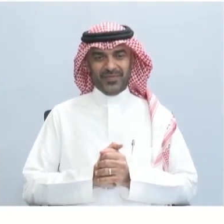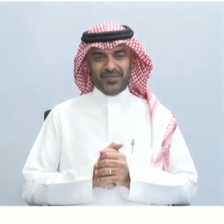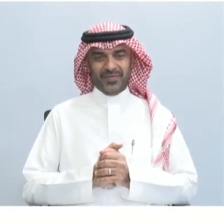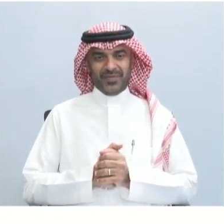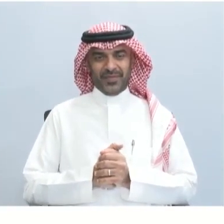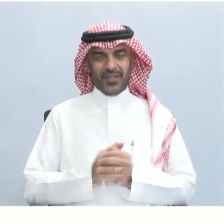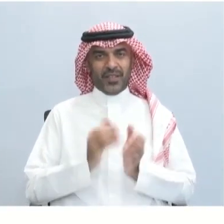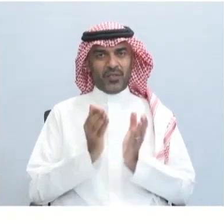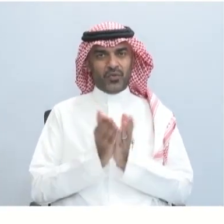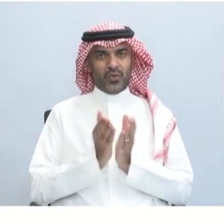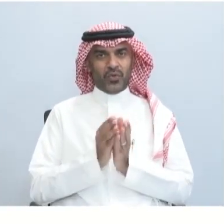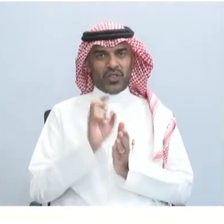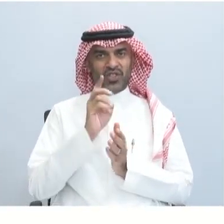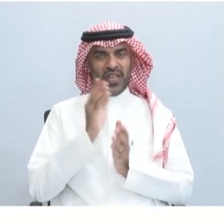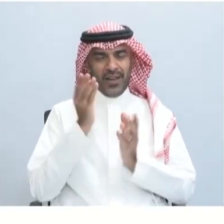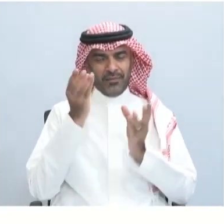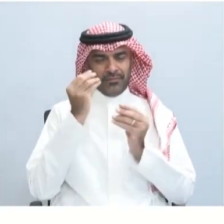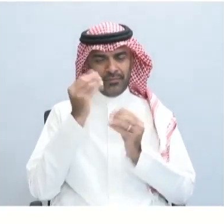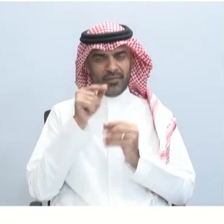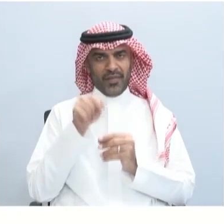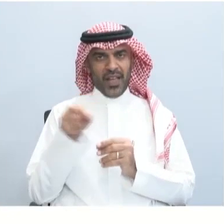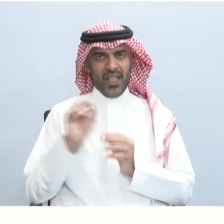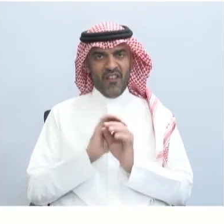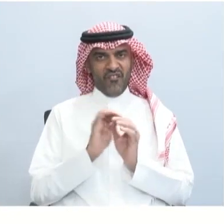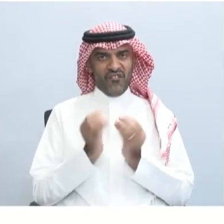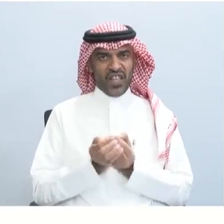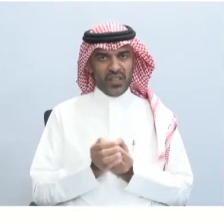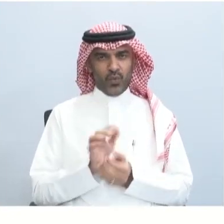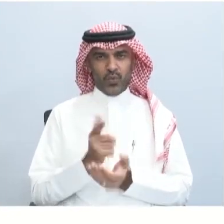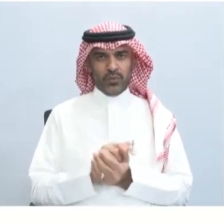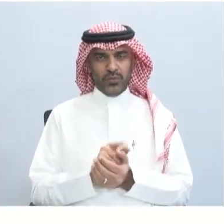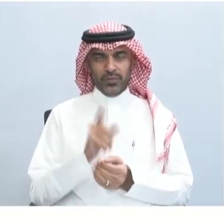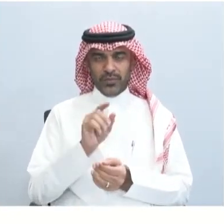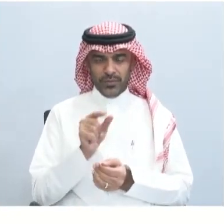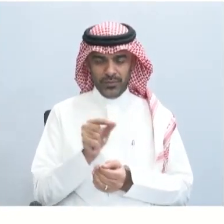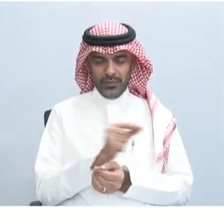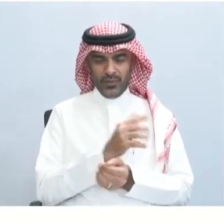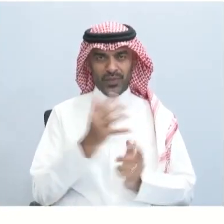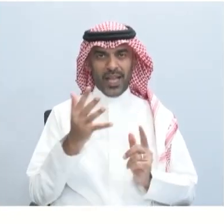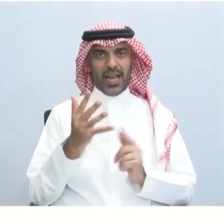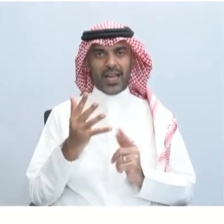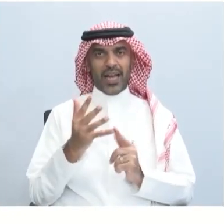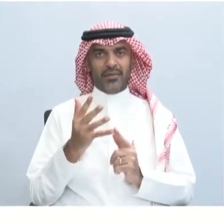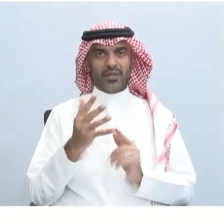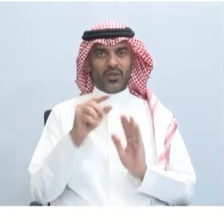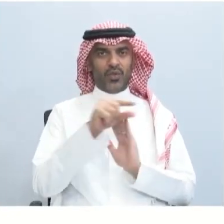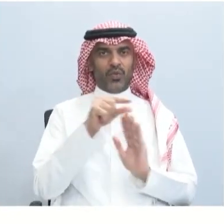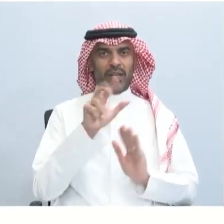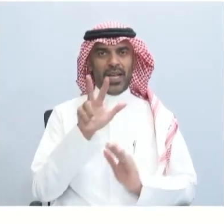ما هي الدروس التي سوف نتطرق لها في هذا الفصل باذن الله لدينا الوحده الخامسه الماده